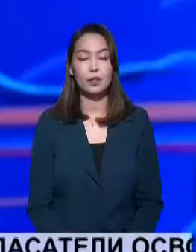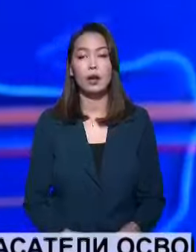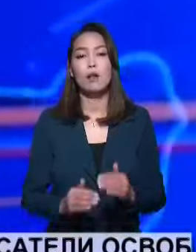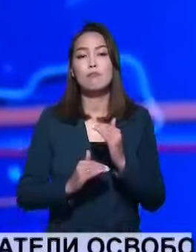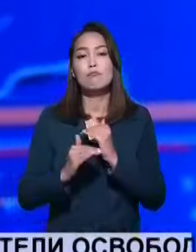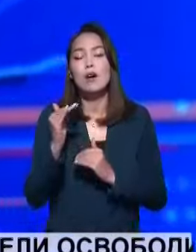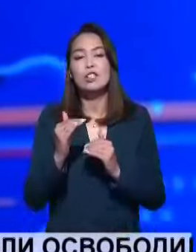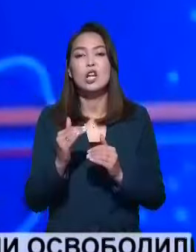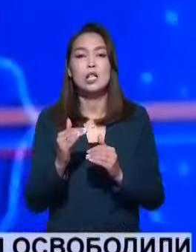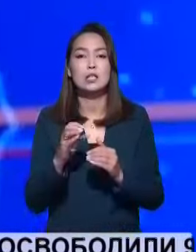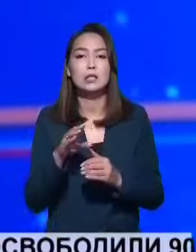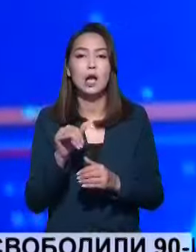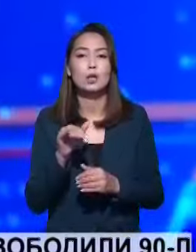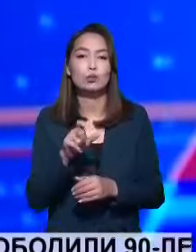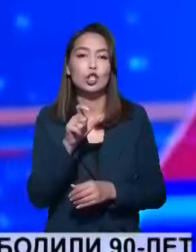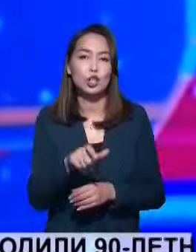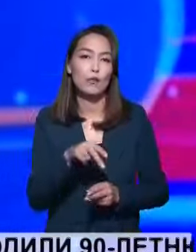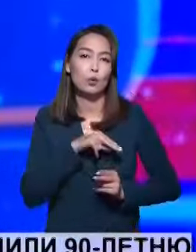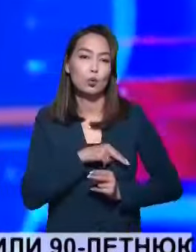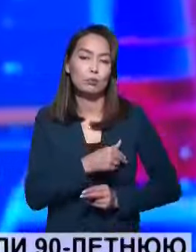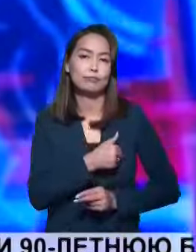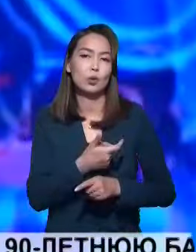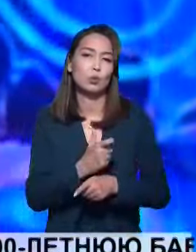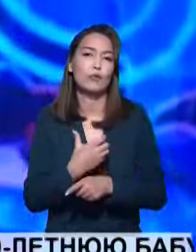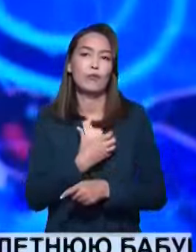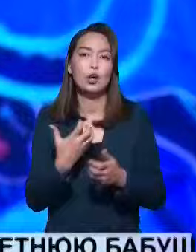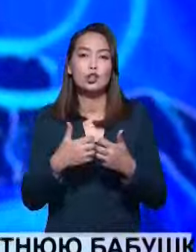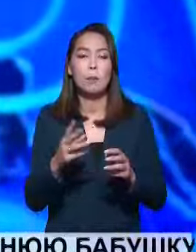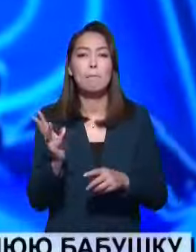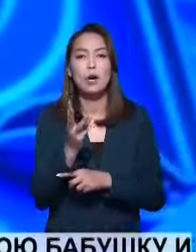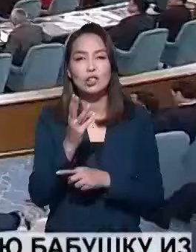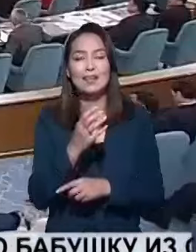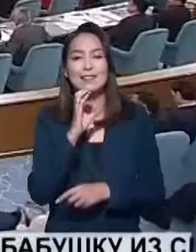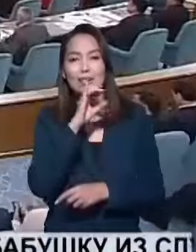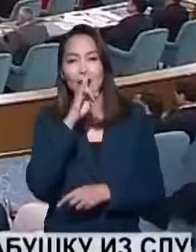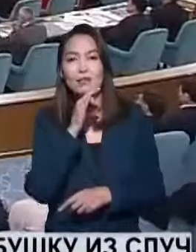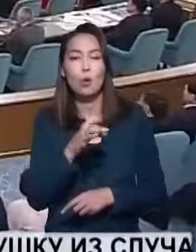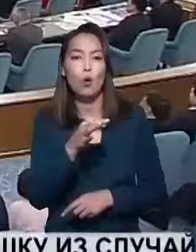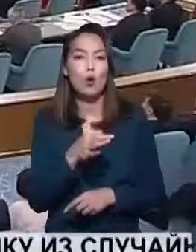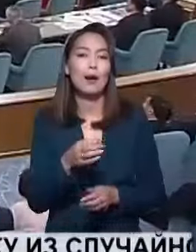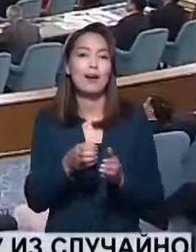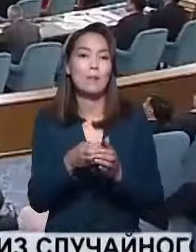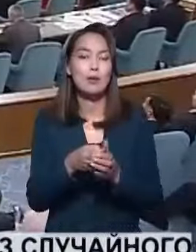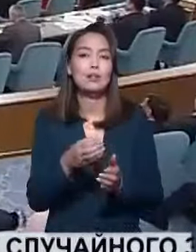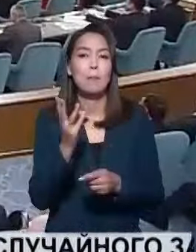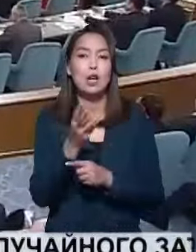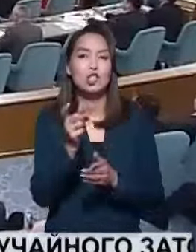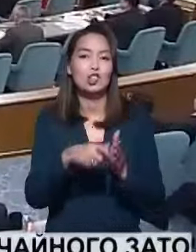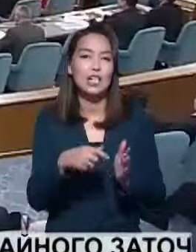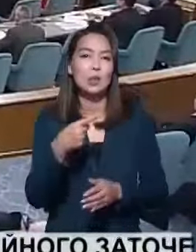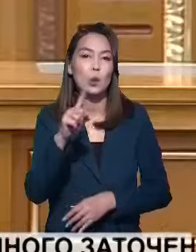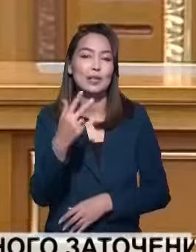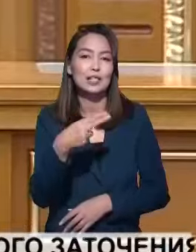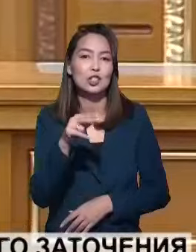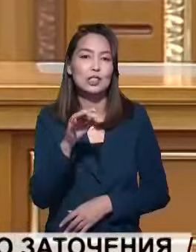Повышение статуса человека труда – инициатива крайне важная, считают пожарные Североказахстанской области. Командир отделения пожарной части номер 3 ДЧС